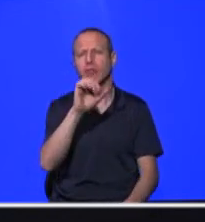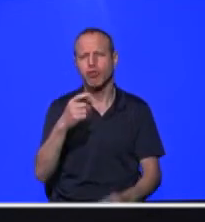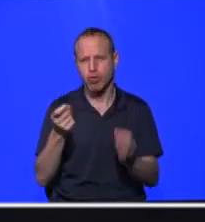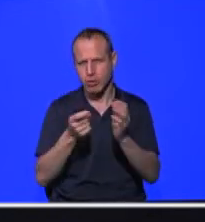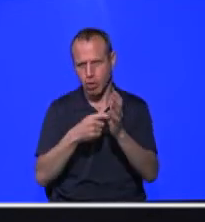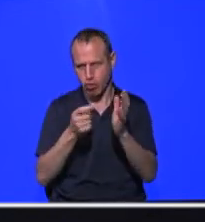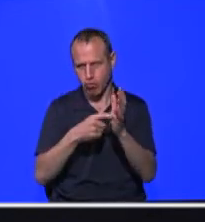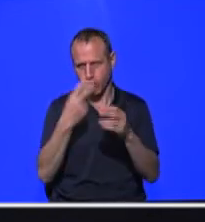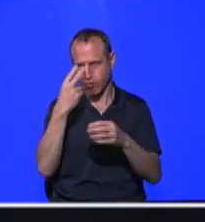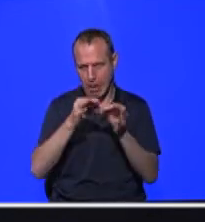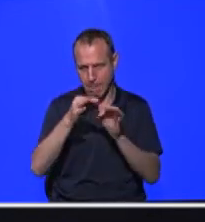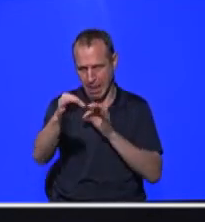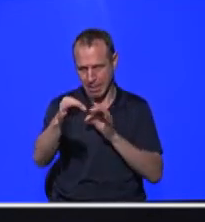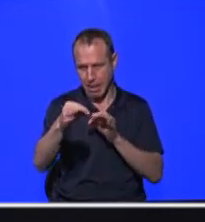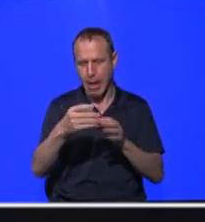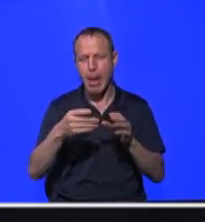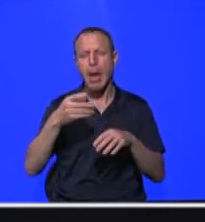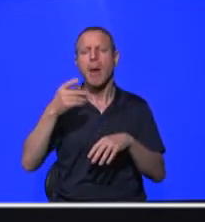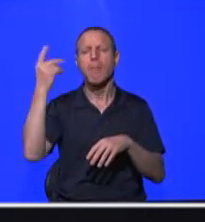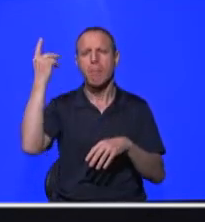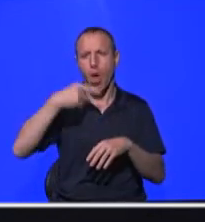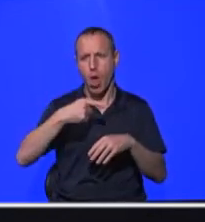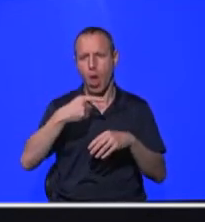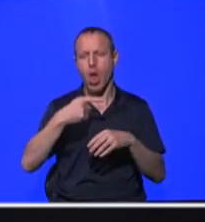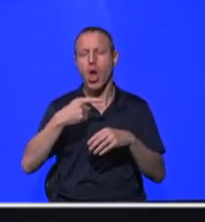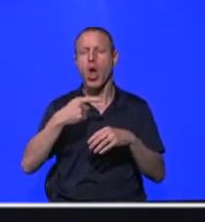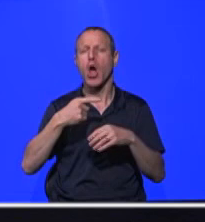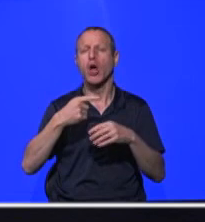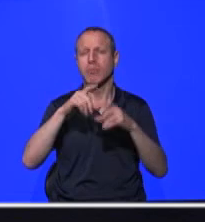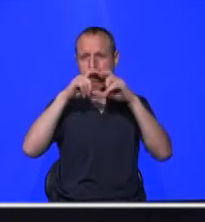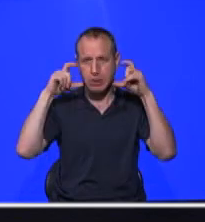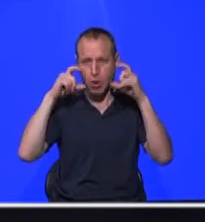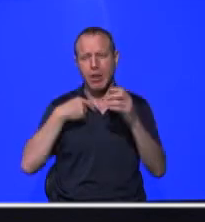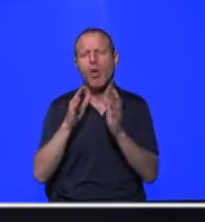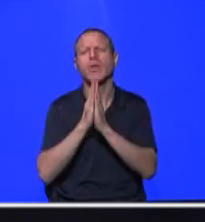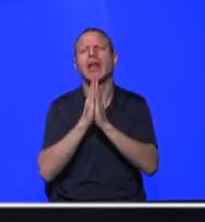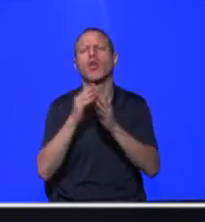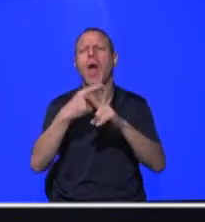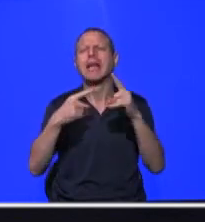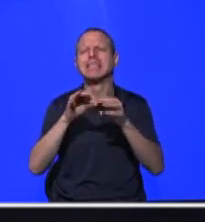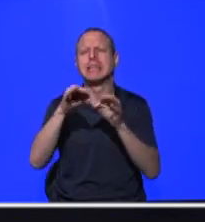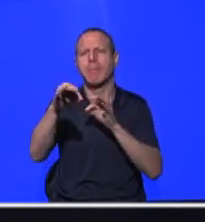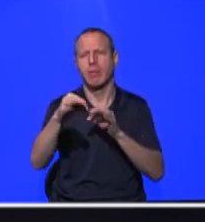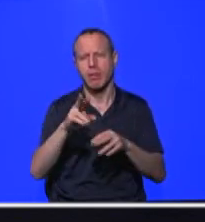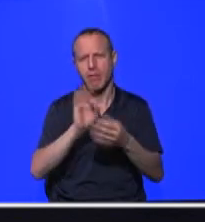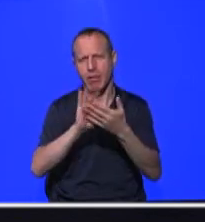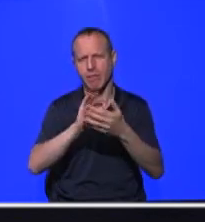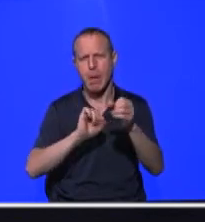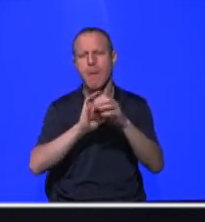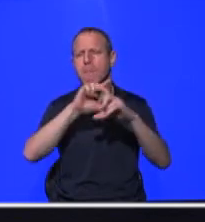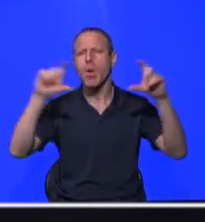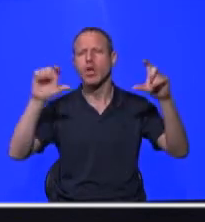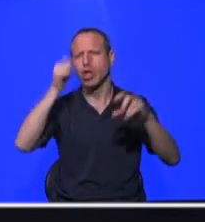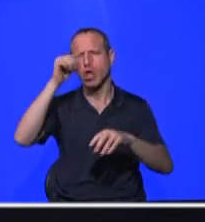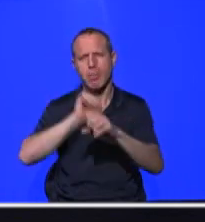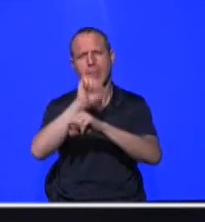כשדרשו 2 מטר בהנחיות ומסכות, אנחנו התחננו לחצי מטר. ואז כתבתי את הפוסט הראשון שלי במחאת האסירים, וכתבתי